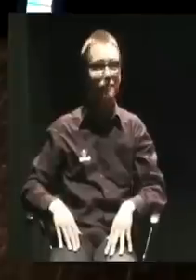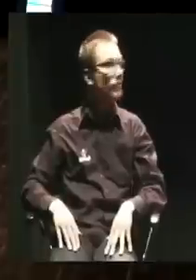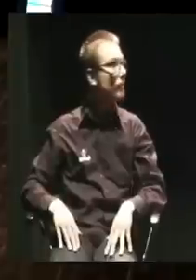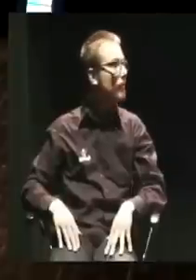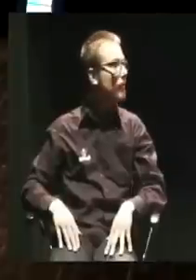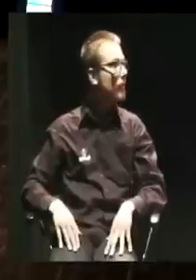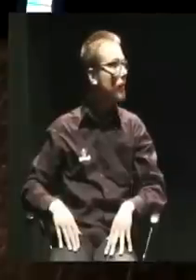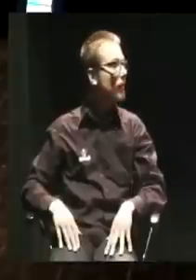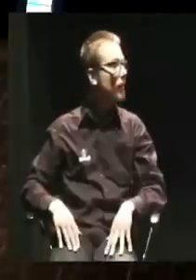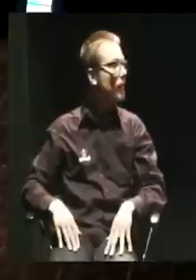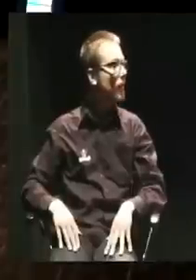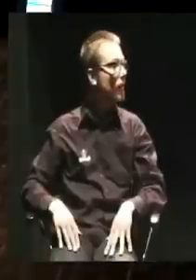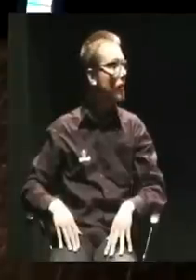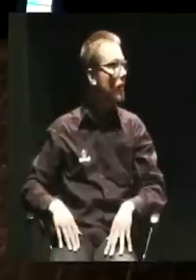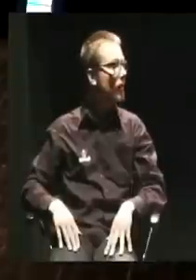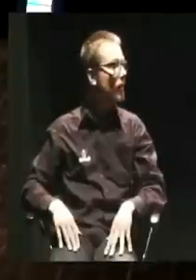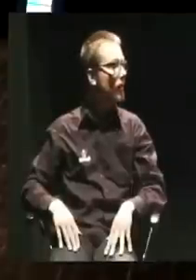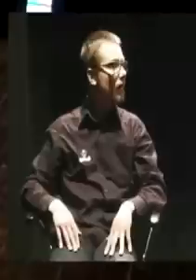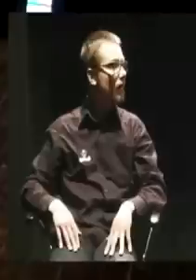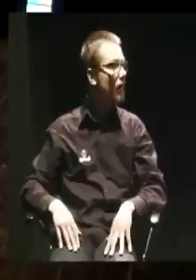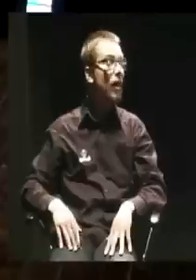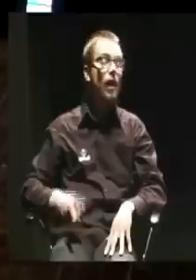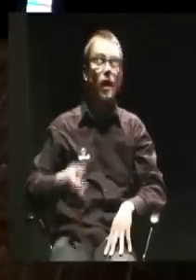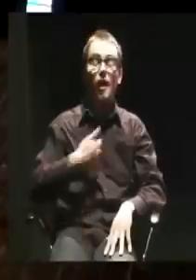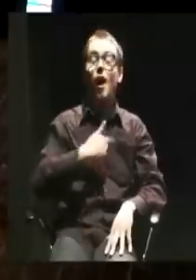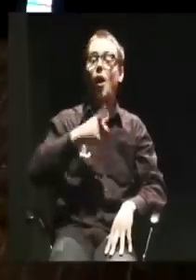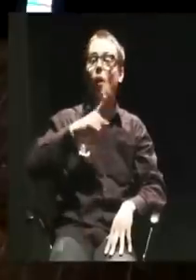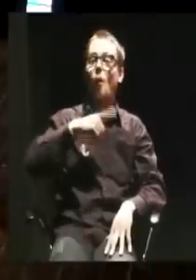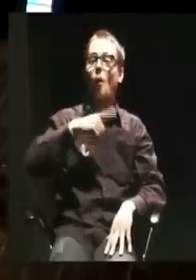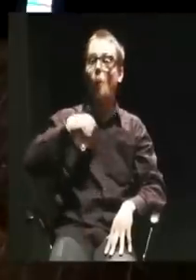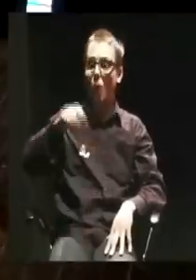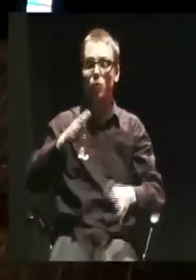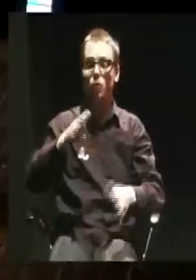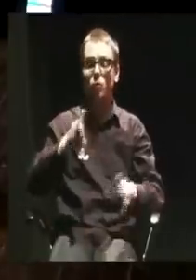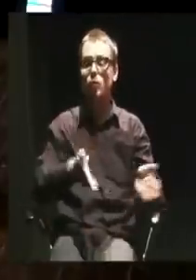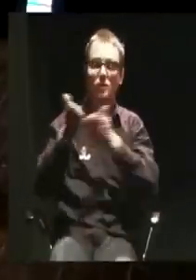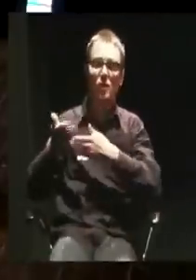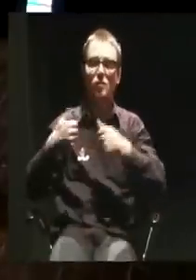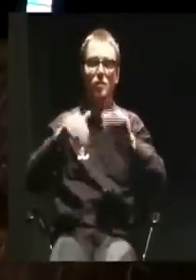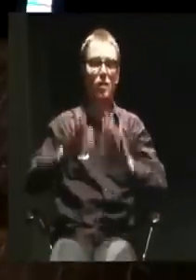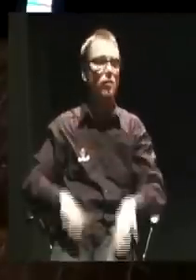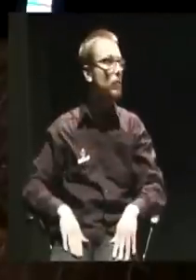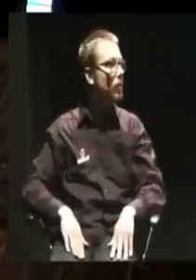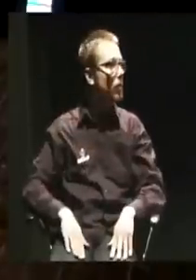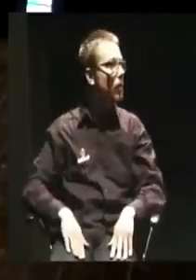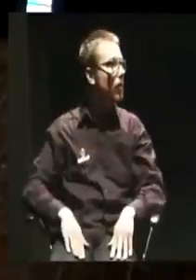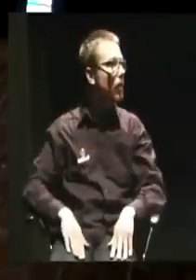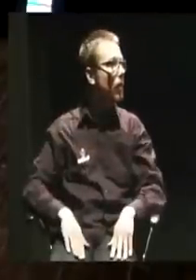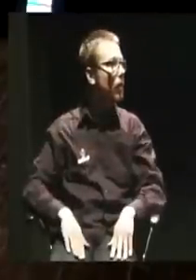Zostawiłem koleżankę na zwiady, ja pojechałem rozwieszać t-shirty w kolejnych sklepach. Mówię, Karolina, patrz, co się dzieje. Karolina po 10 minutach dzwoni,